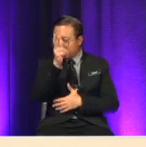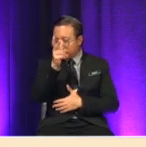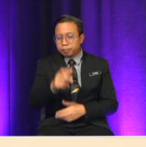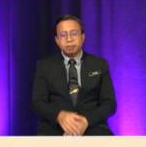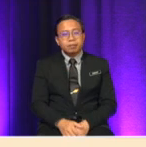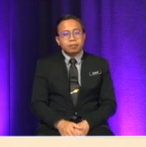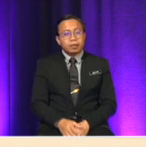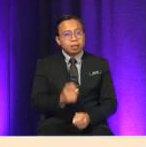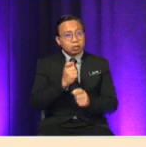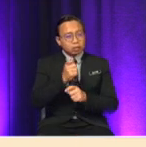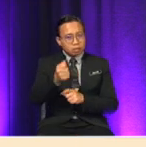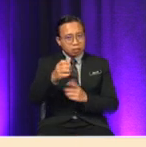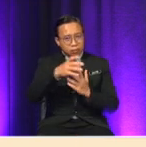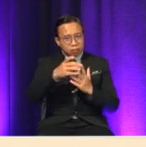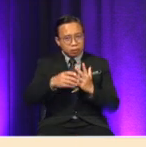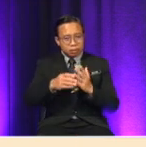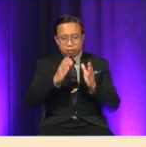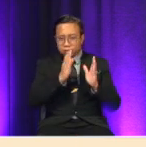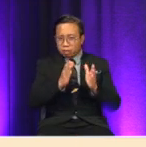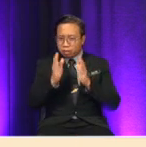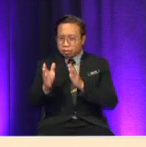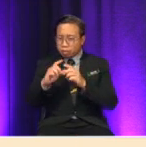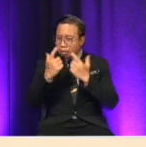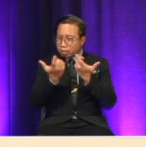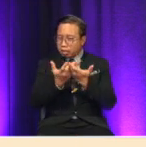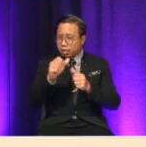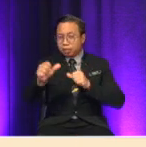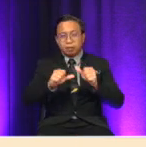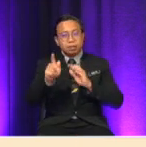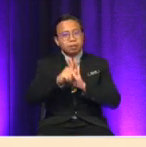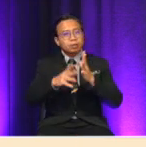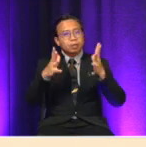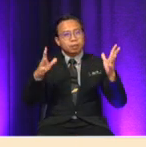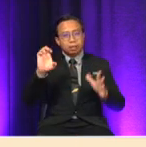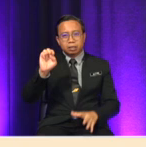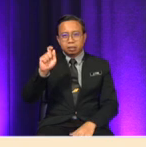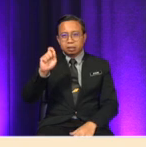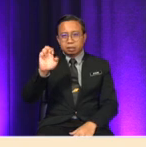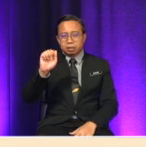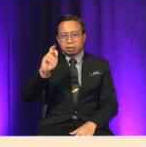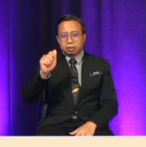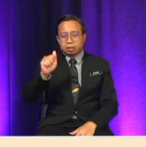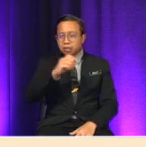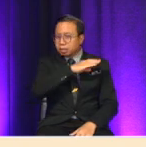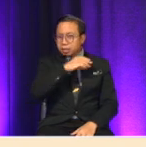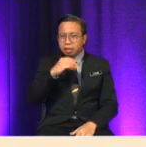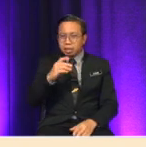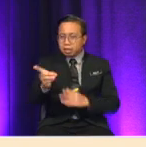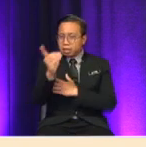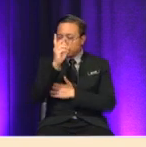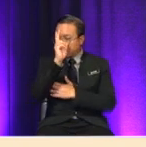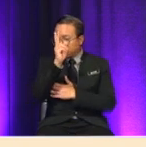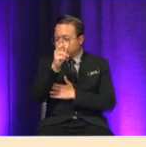ialah pilih dan kelaskan aktiviti perkembangan estetika dan daya kreatif itu mengikut